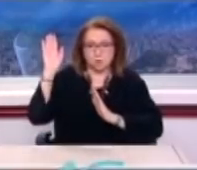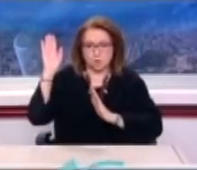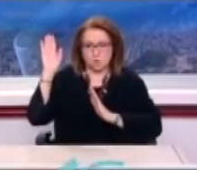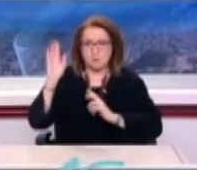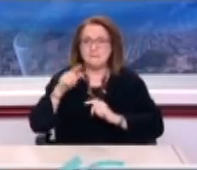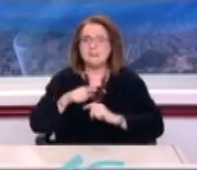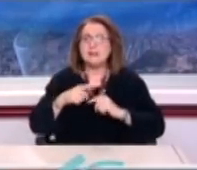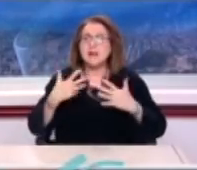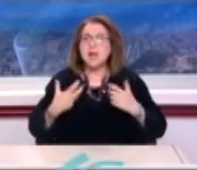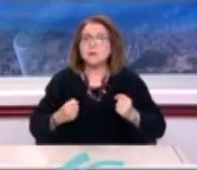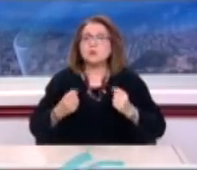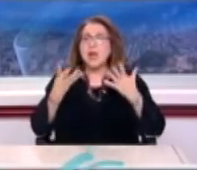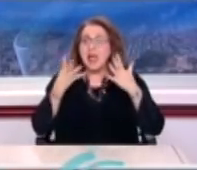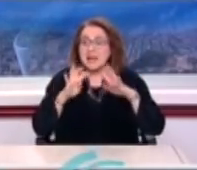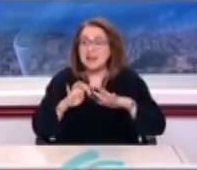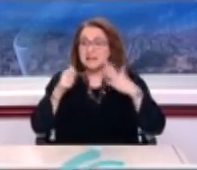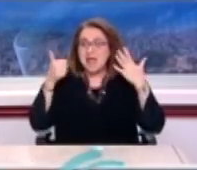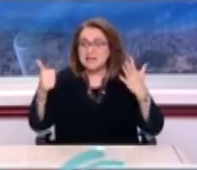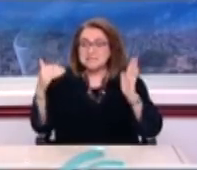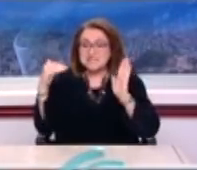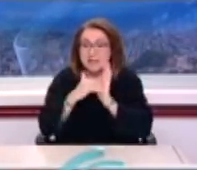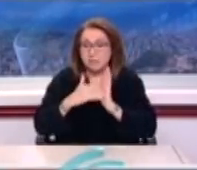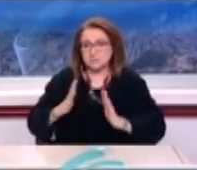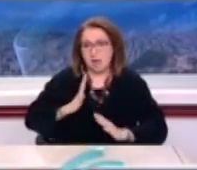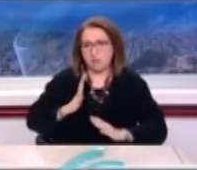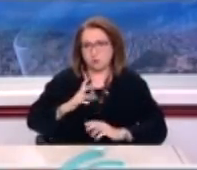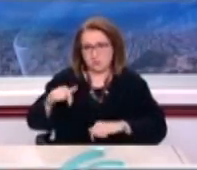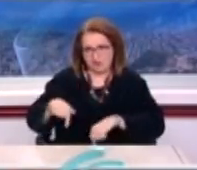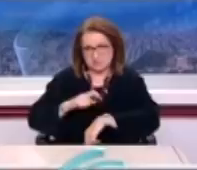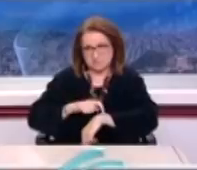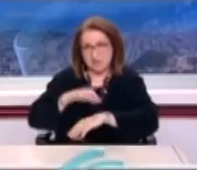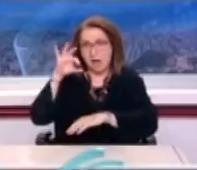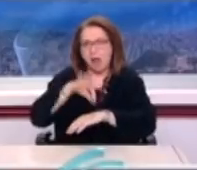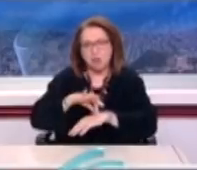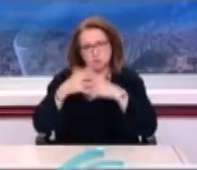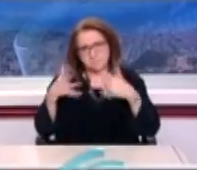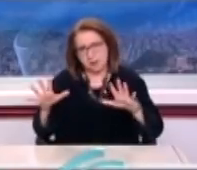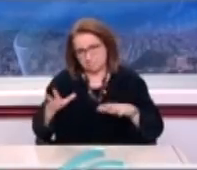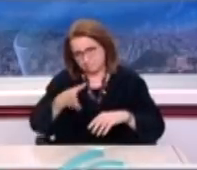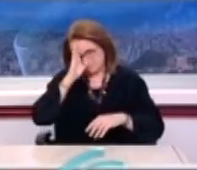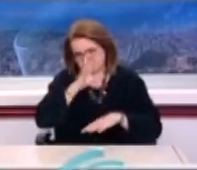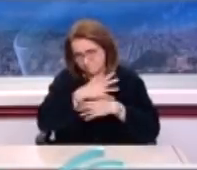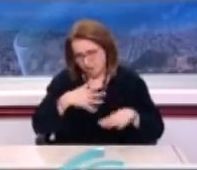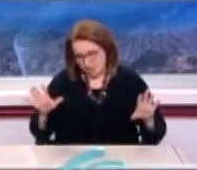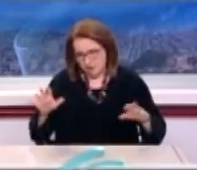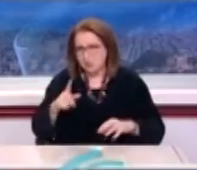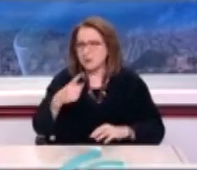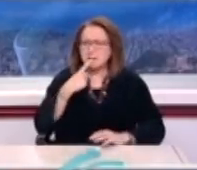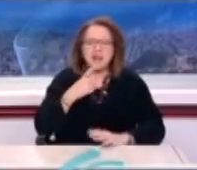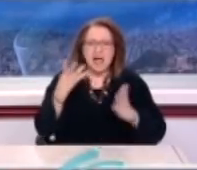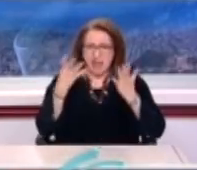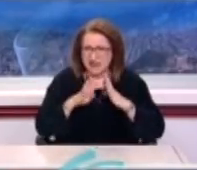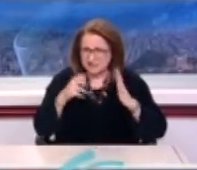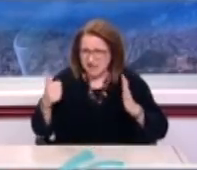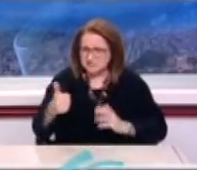έχουν καταγραφεί 96.000 κρούσματα. Θέλω να τονίσω εδώ ότι είναι πολύ περισσότερα τα κρούσματα. Τον